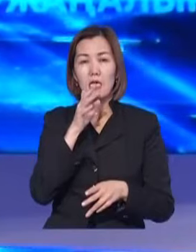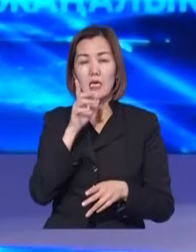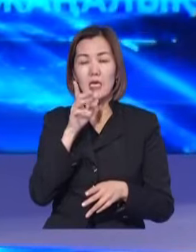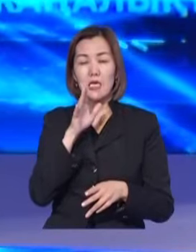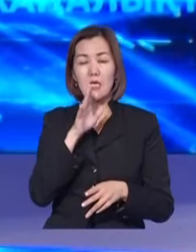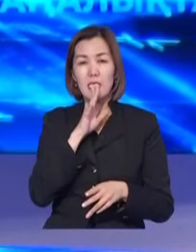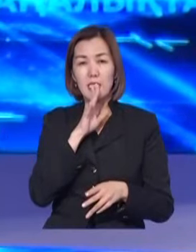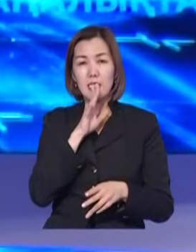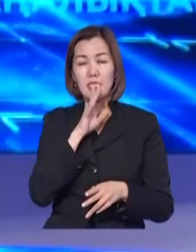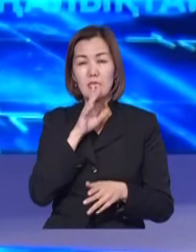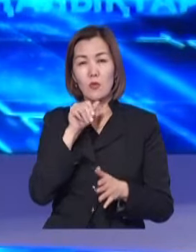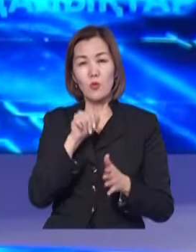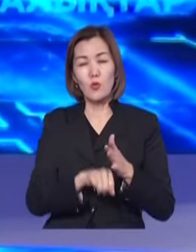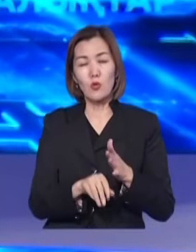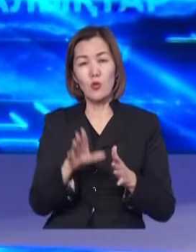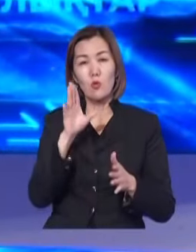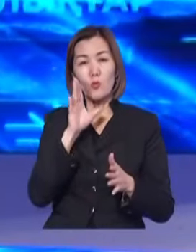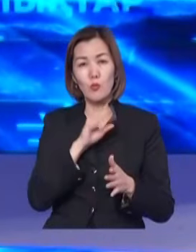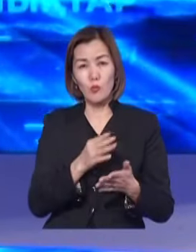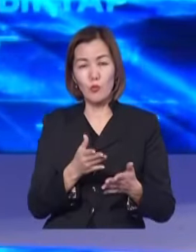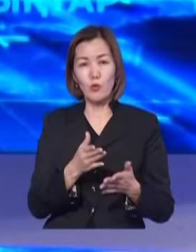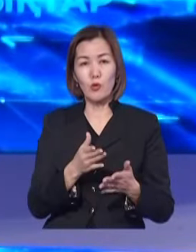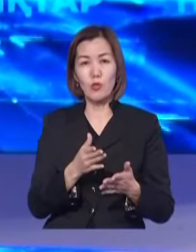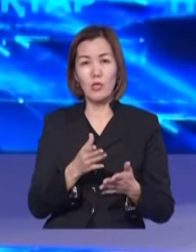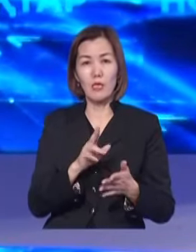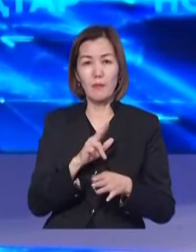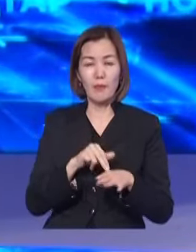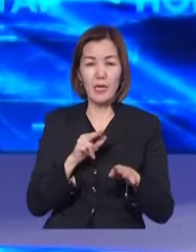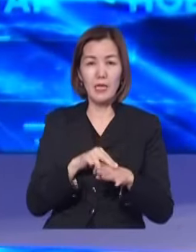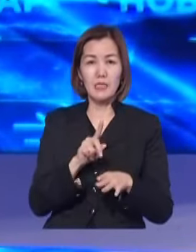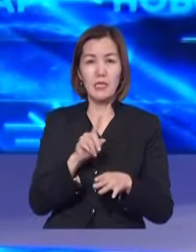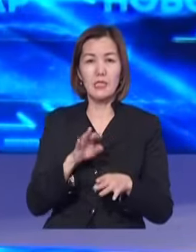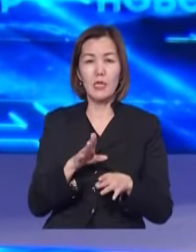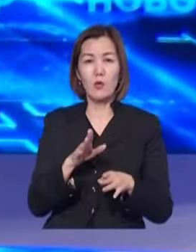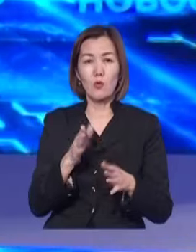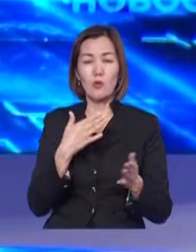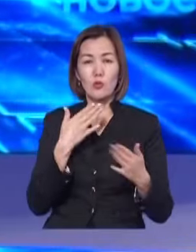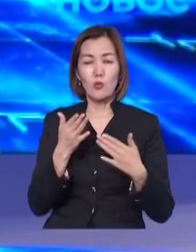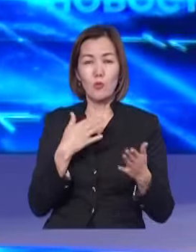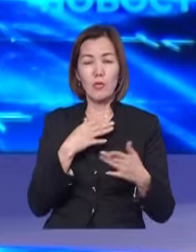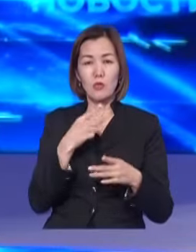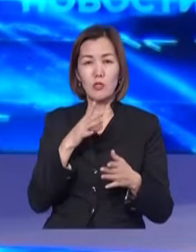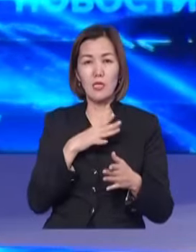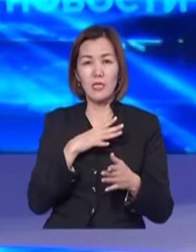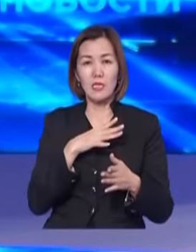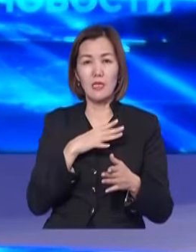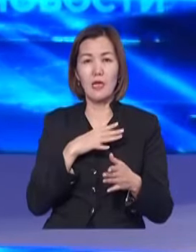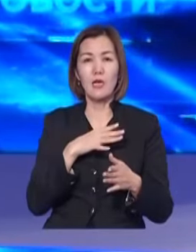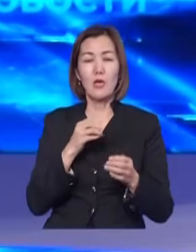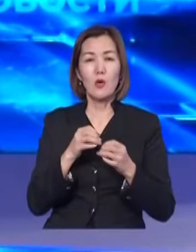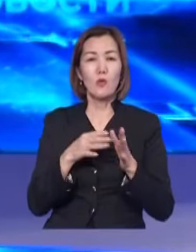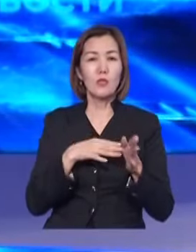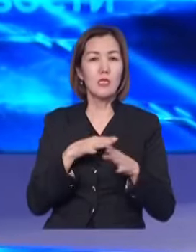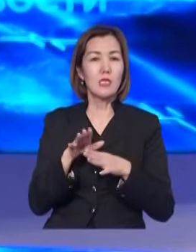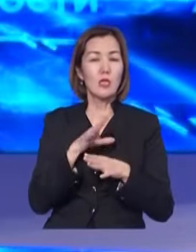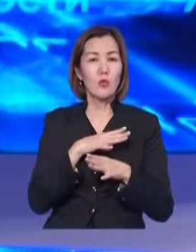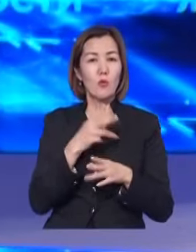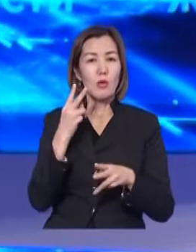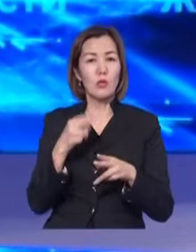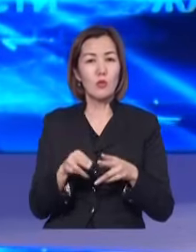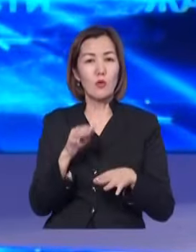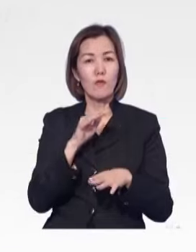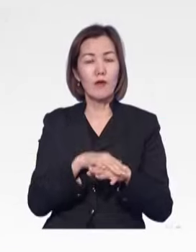мүмкін. Аймақтық полиция департаментінің басшысы Закон кезеттегі сұхбатында осылай деп мәлімдеді. Ведомство кәмелетке толмағандардың жоғалып